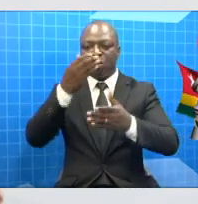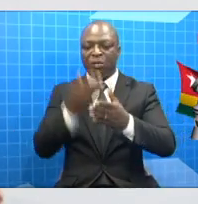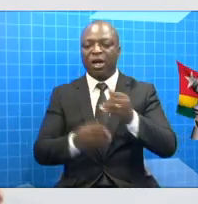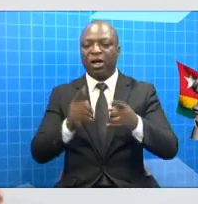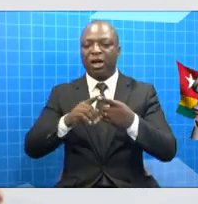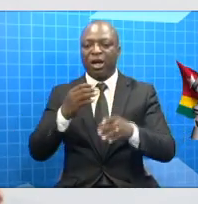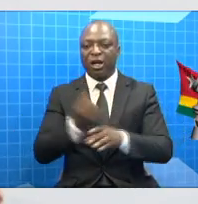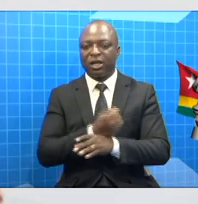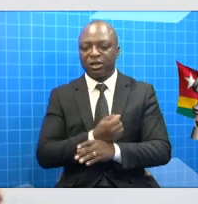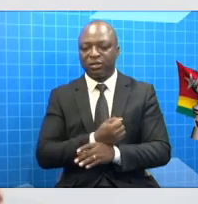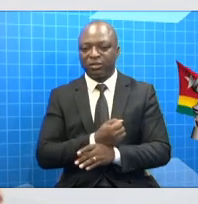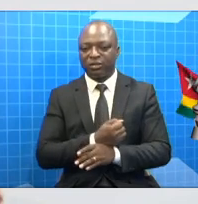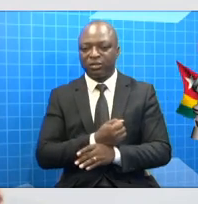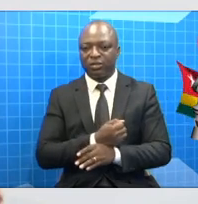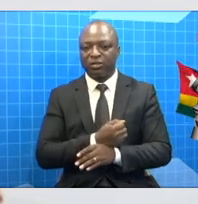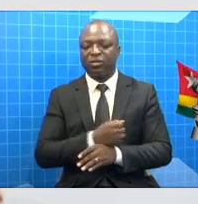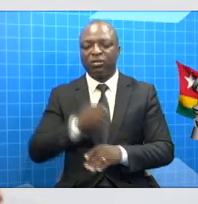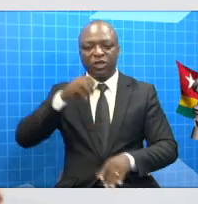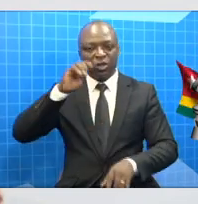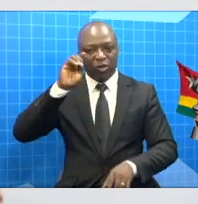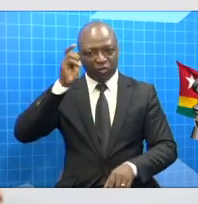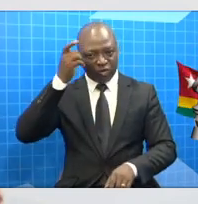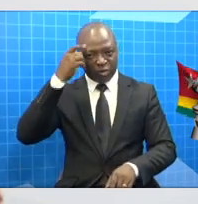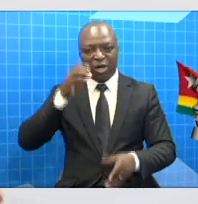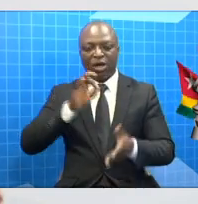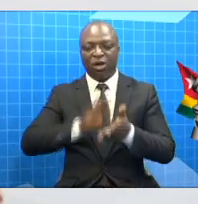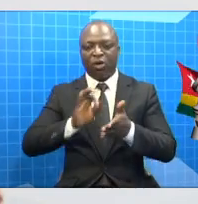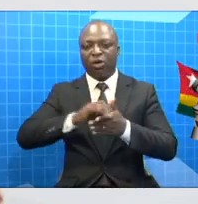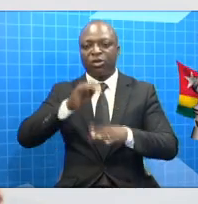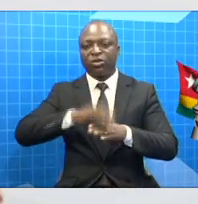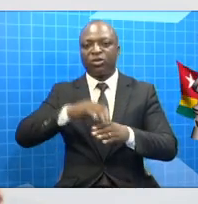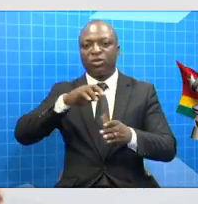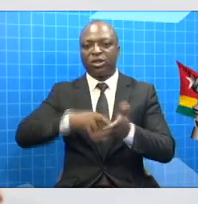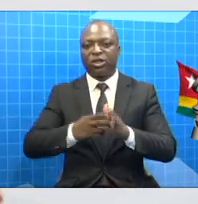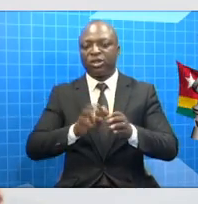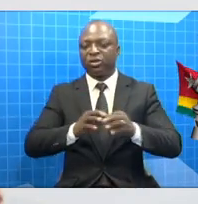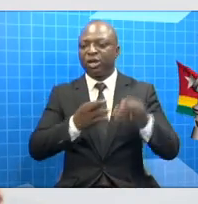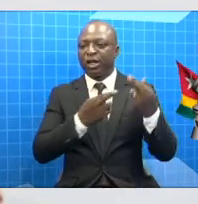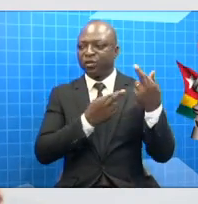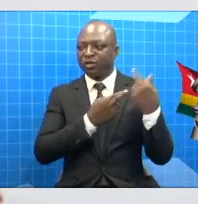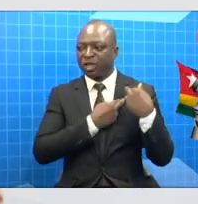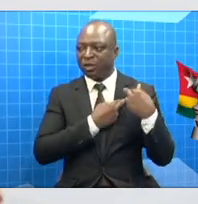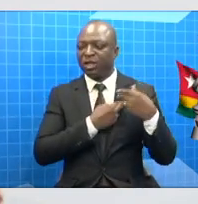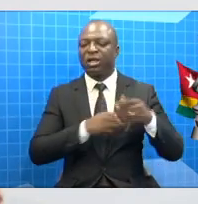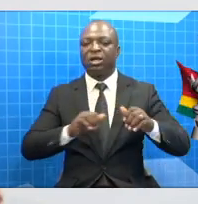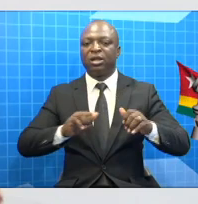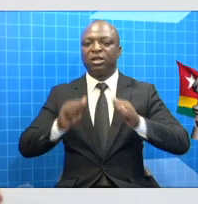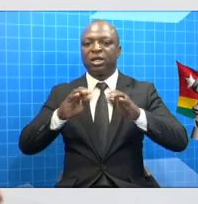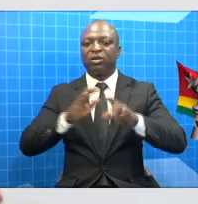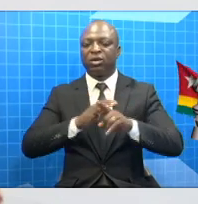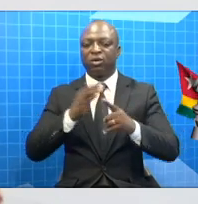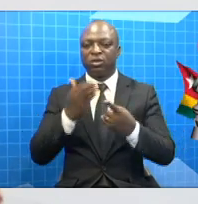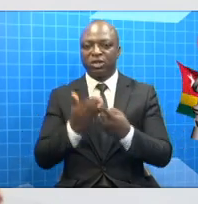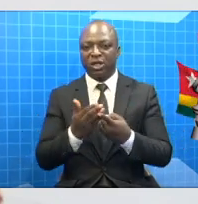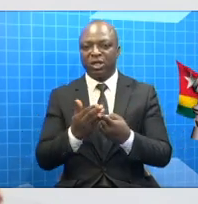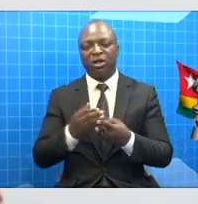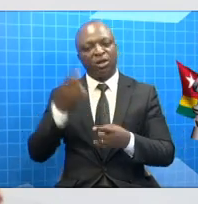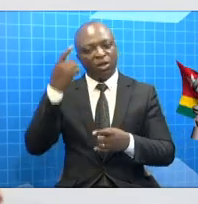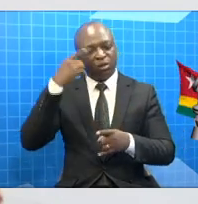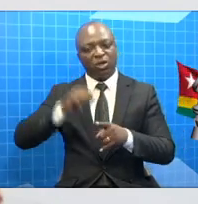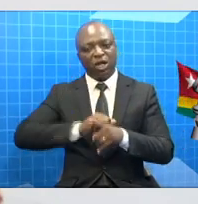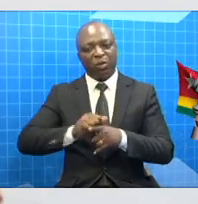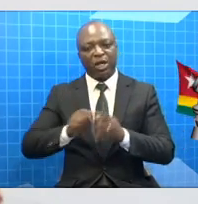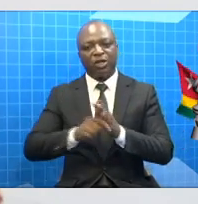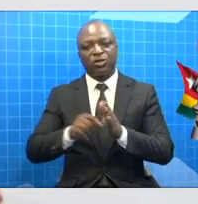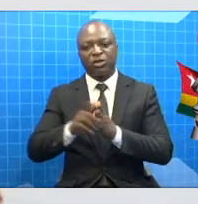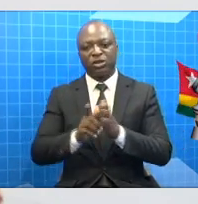gagner. Le gouvernement compte sur le sens de responsabilité des acteurs concernés pour l'application